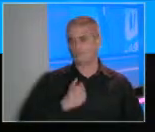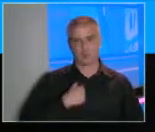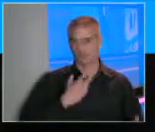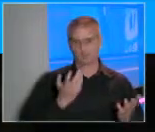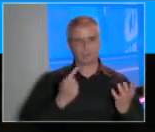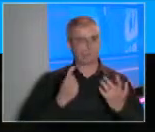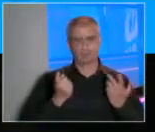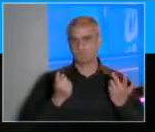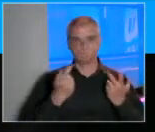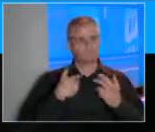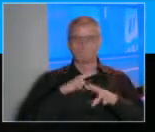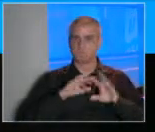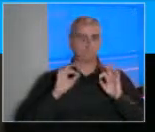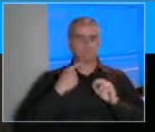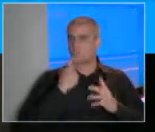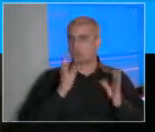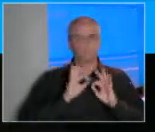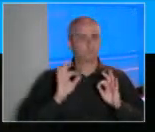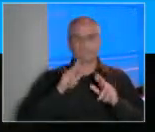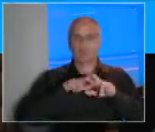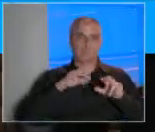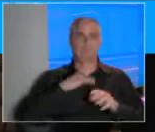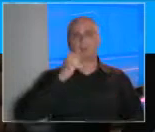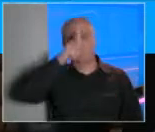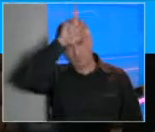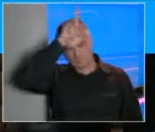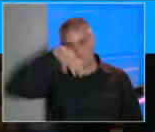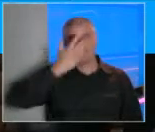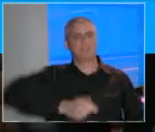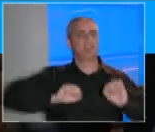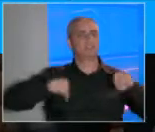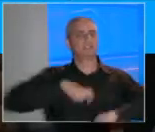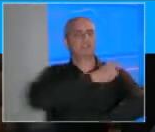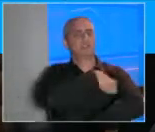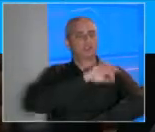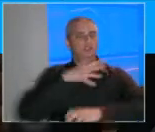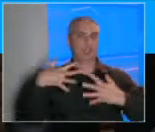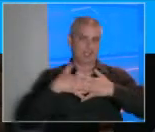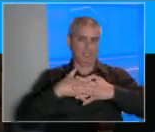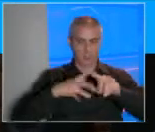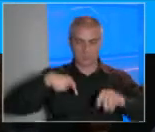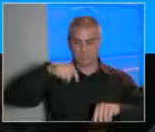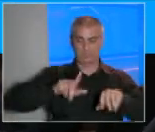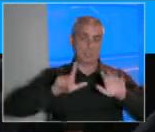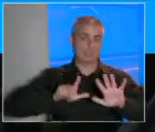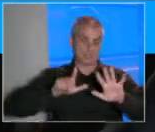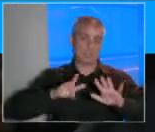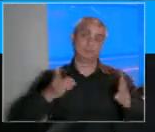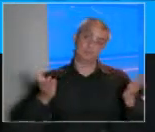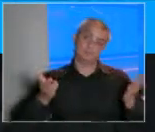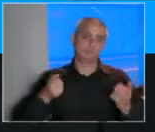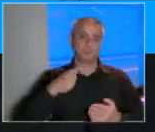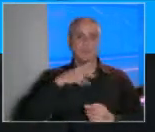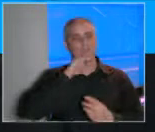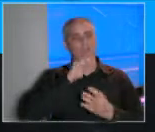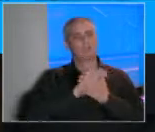הגרמני שום דבר על מצבנו באירופה. זה נכון שגרמניה הולכת להיות הנשיאה התורנית של האיחוד החל מהראשון ביולי, ובמובן הזה